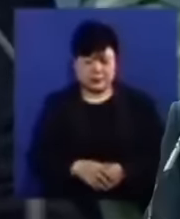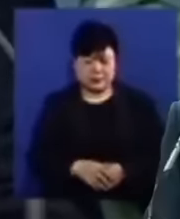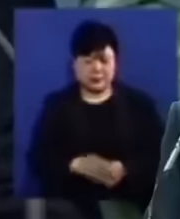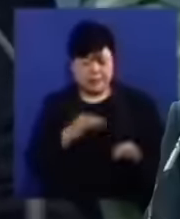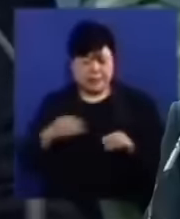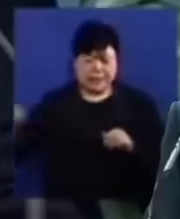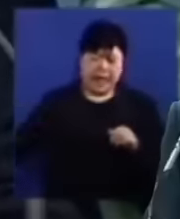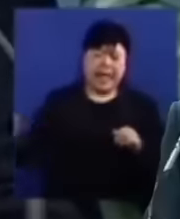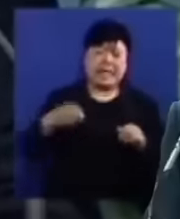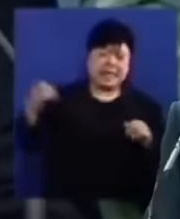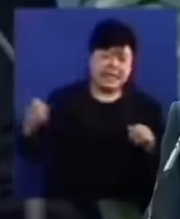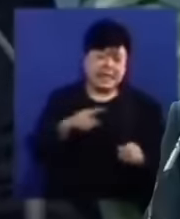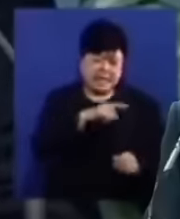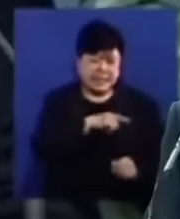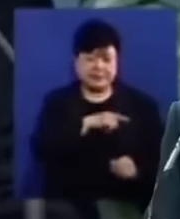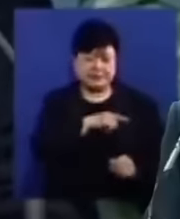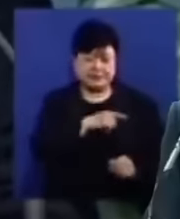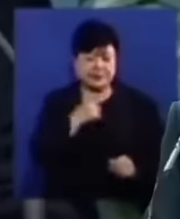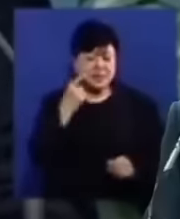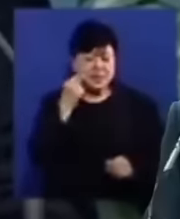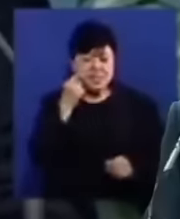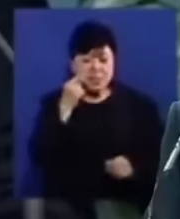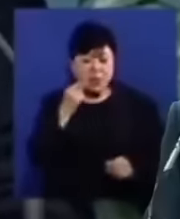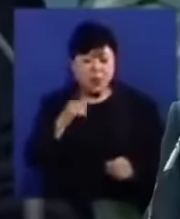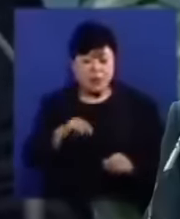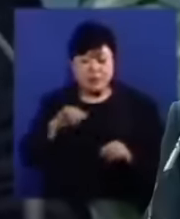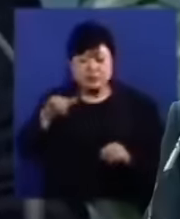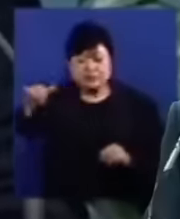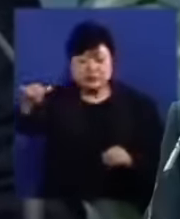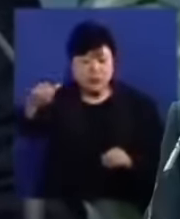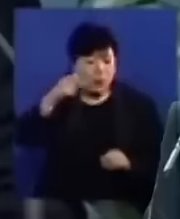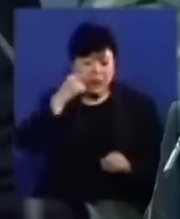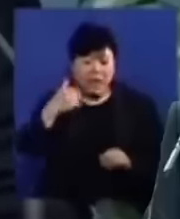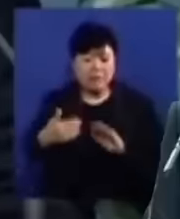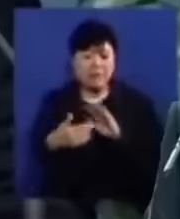허락 안 한다고. 일본 사람이 그만치면 해일을 두려워하기 때문인 것입니다.